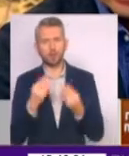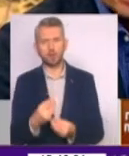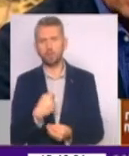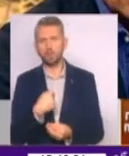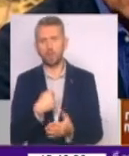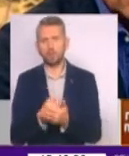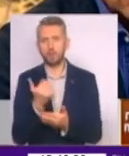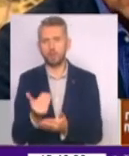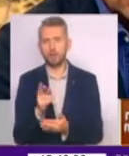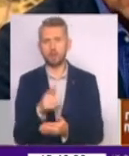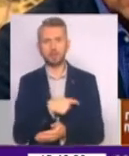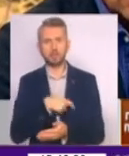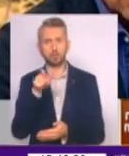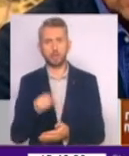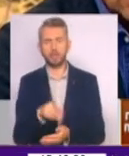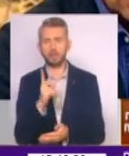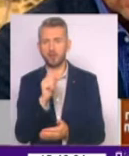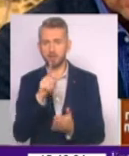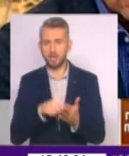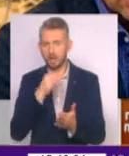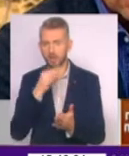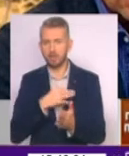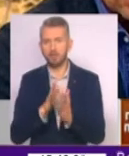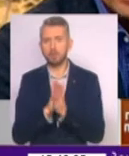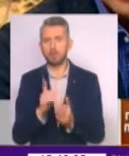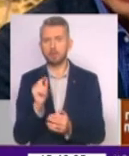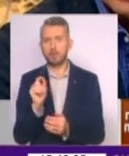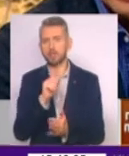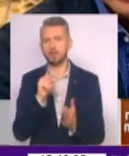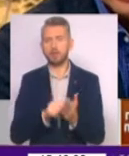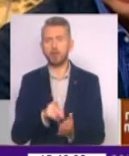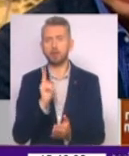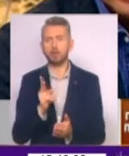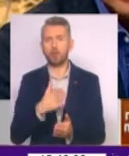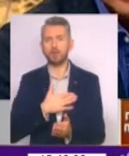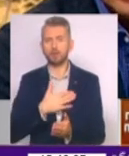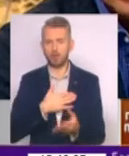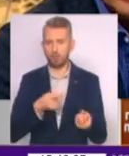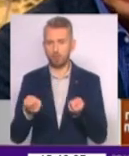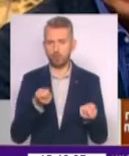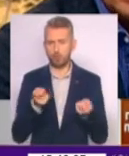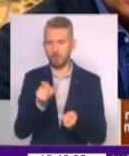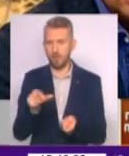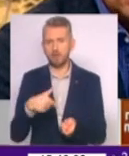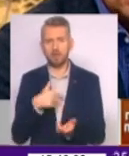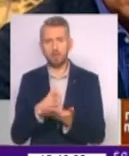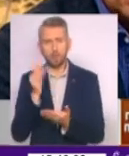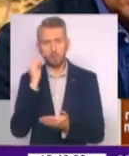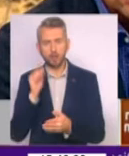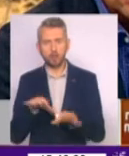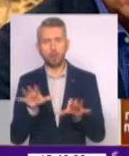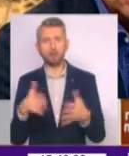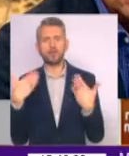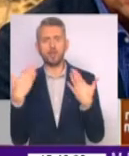до вас є до депутата 2 питання. Скажіть, будь ласка, перше питання. Хто наших можновладців, я маю на увазі саме голову